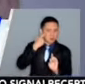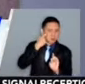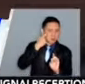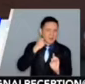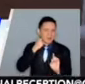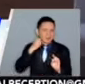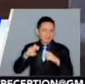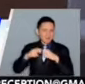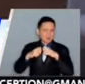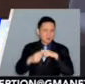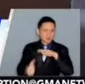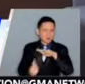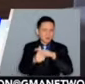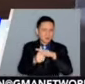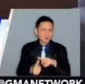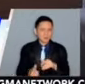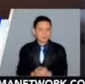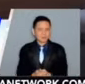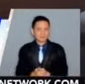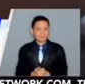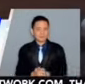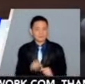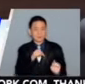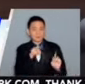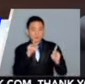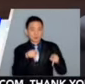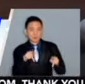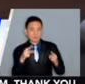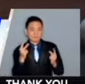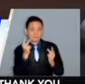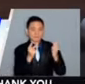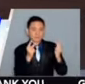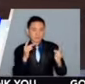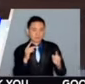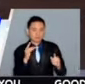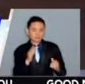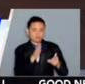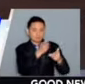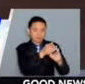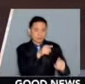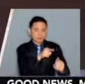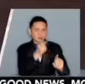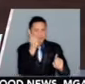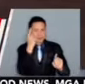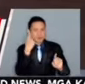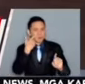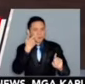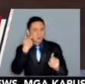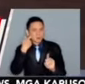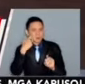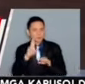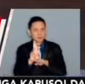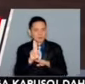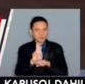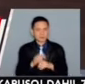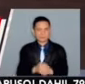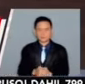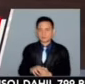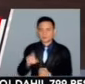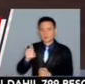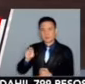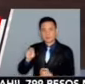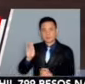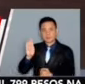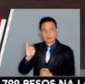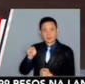daywan bilang turista pero yun pala ay NBI is saying that you have operated on